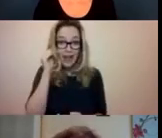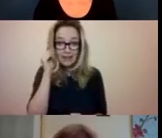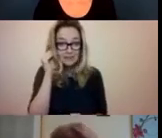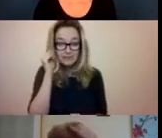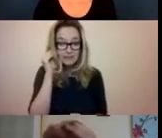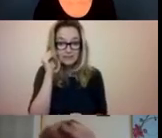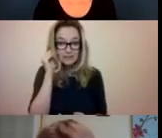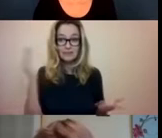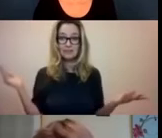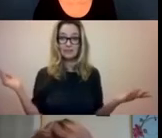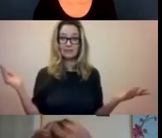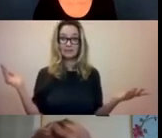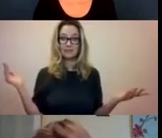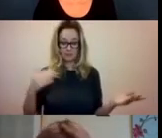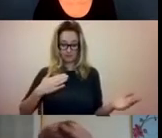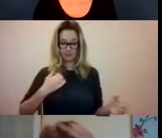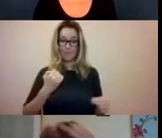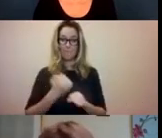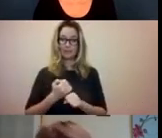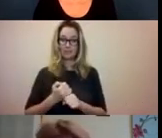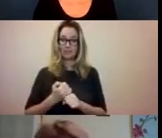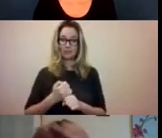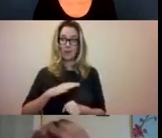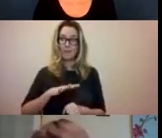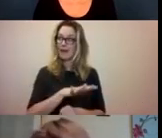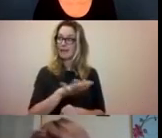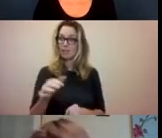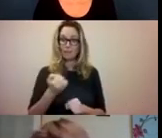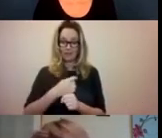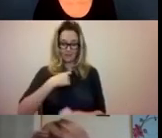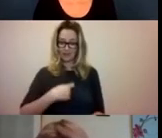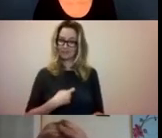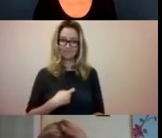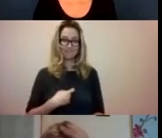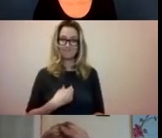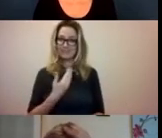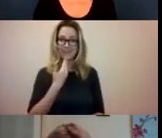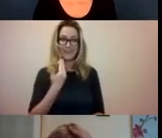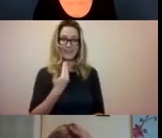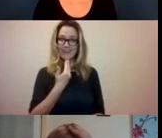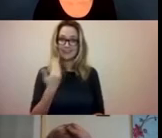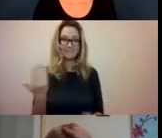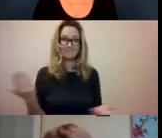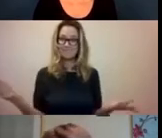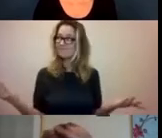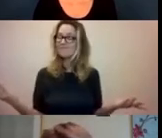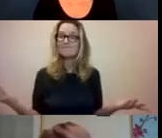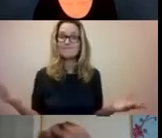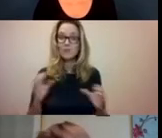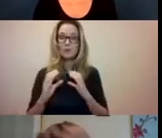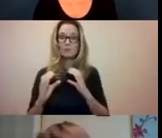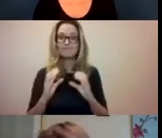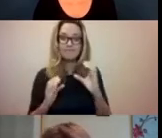Nee. Mijn vak was maatschappelijk werk, dus dat was niet een slimme zet. Nee. Toch heb ik het er wel